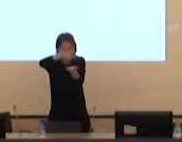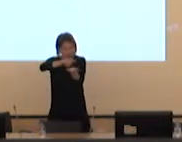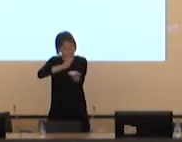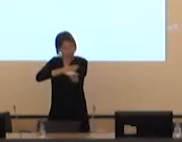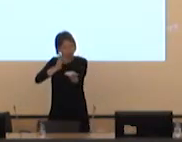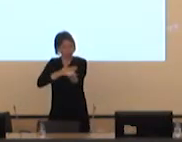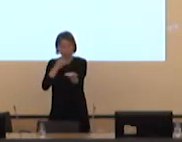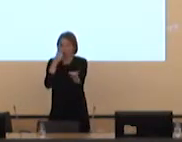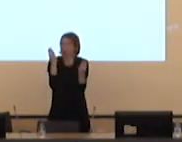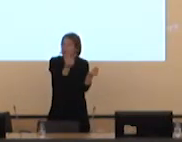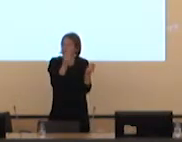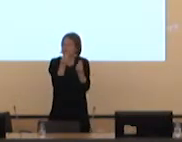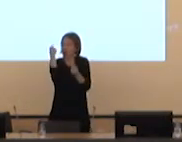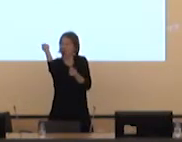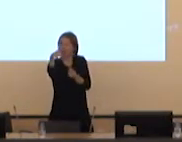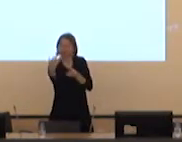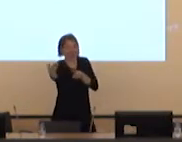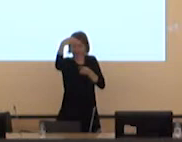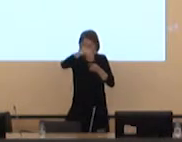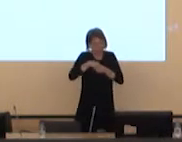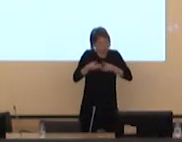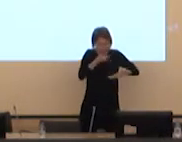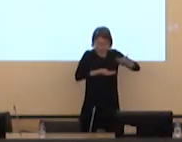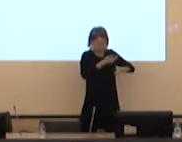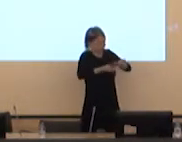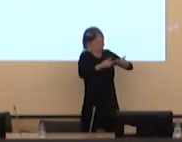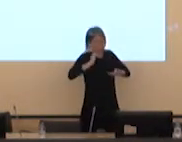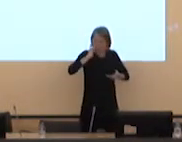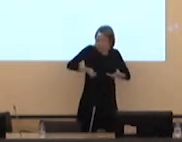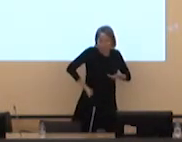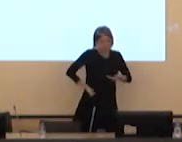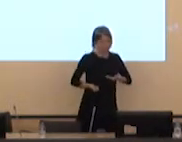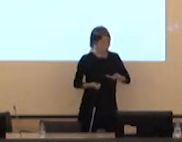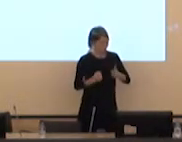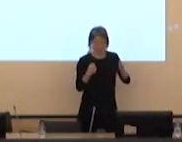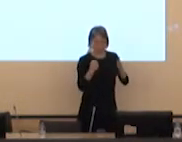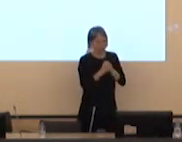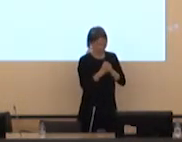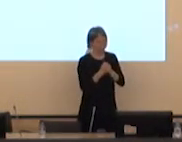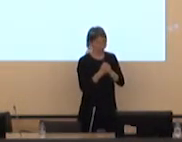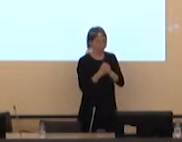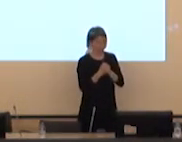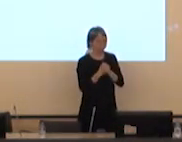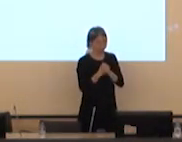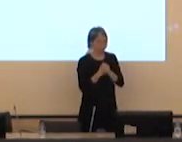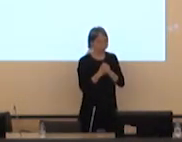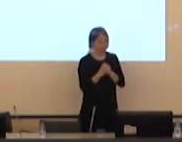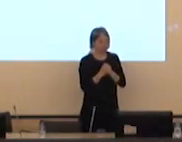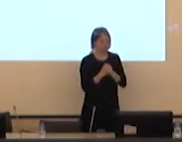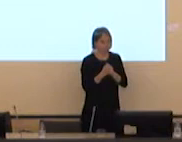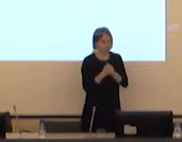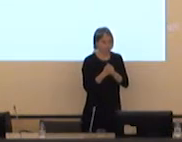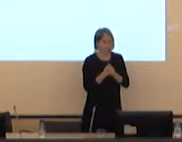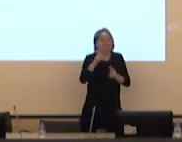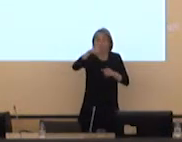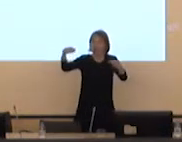també visibilització, i la visibilització és per la visibilització és fonamental que